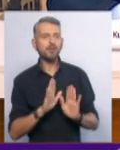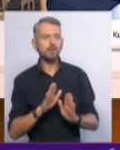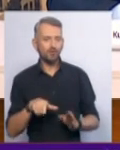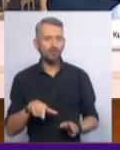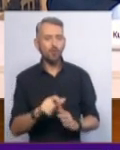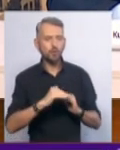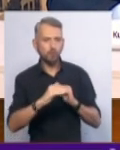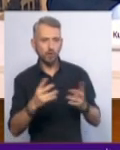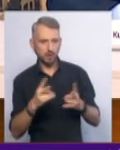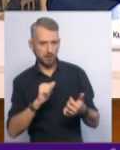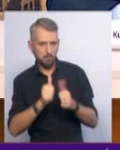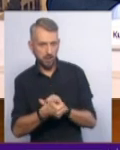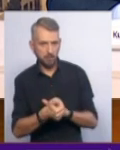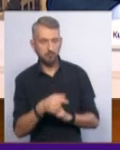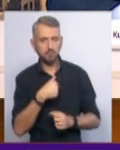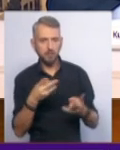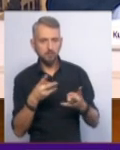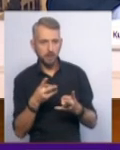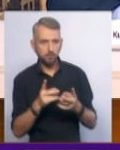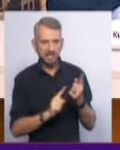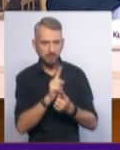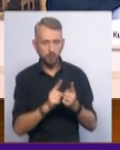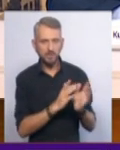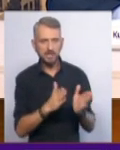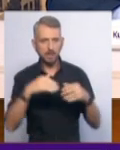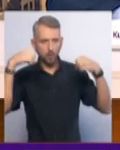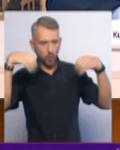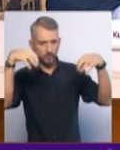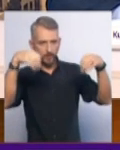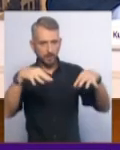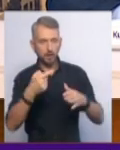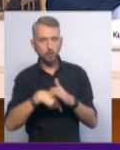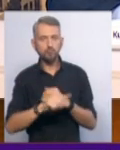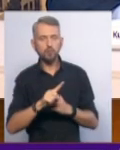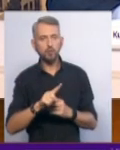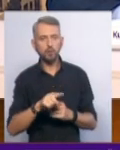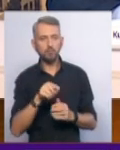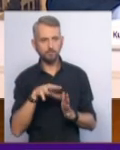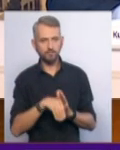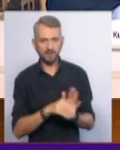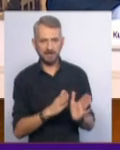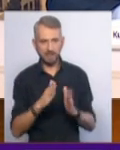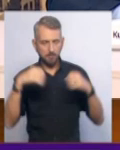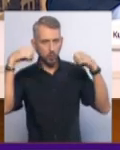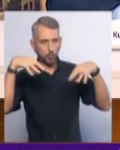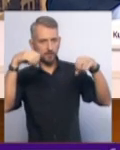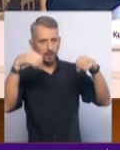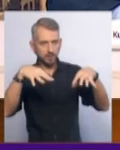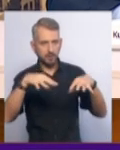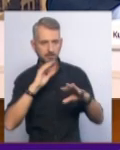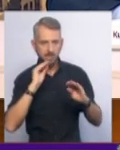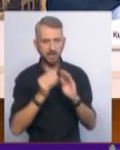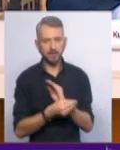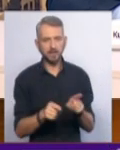покриття потрібно міняти. Нам потрібно змінювати систему освітлення, тому що в якраз системі освітлення криється